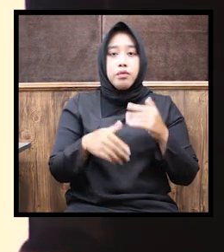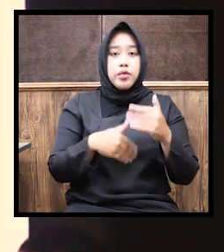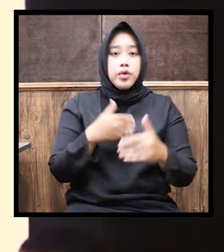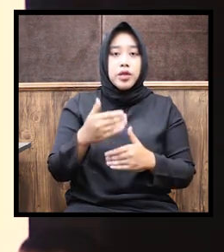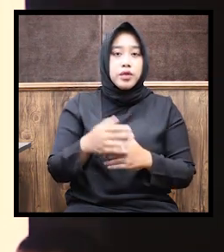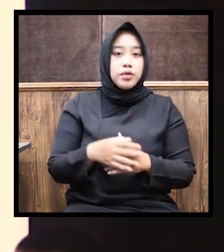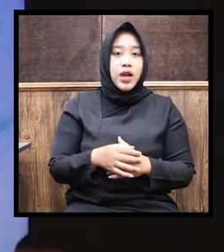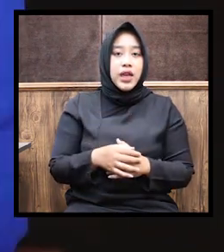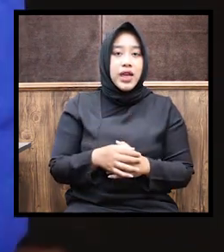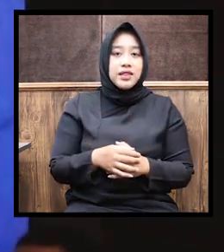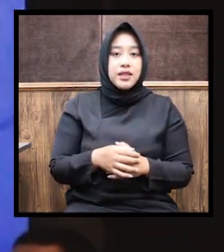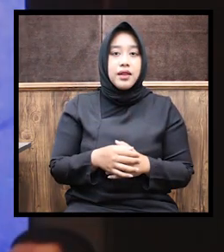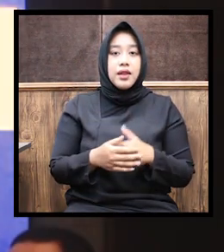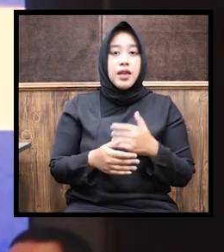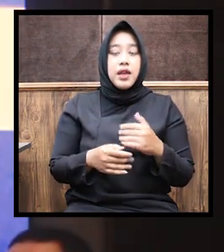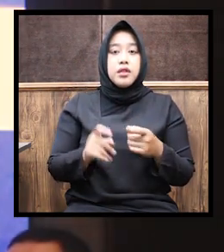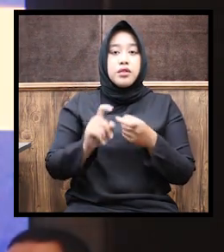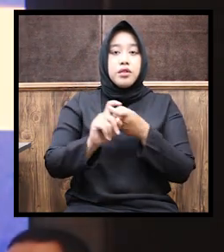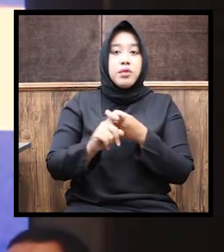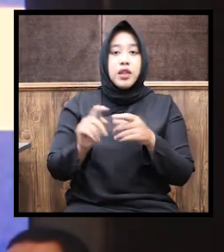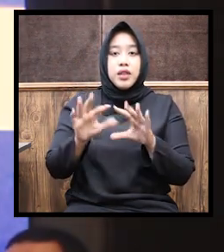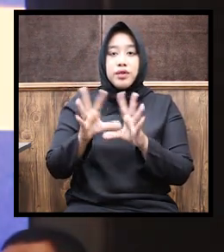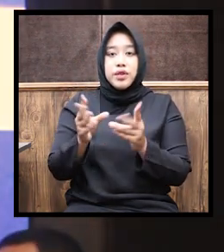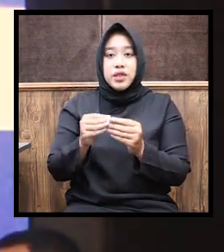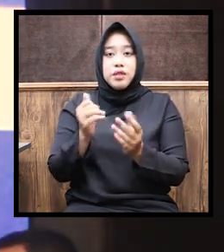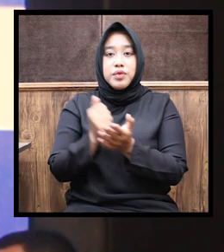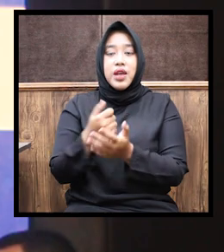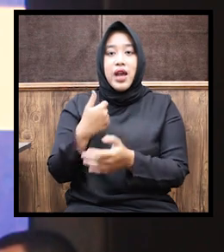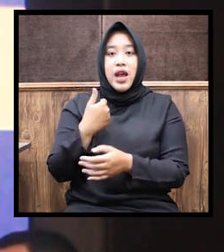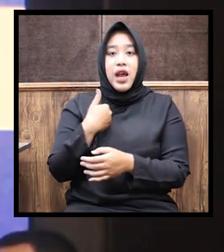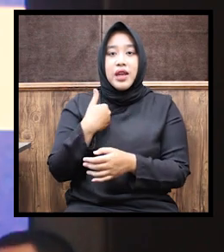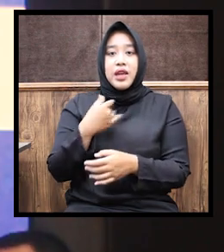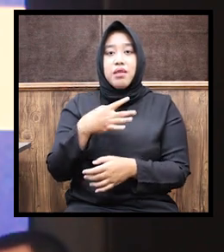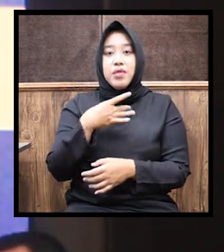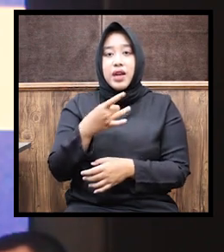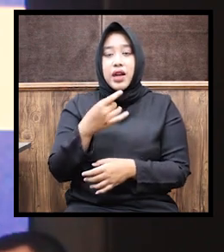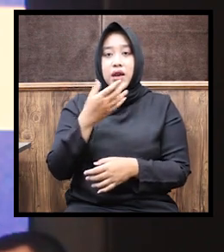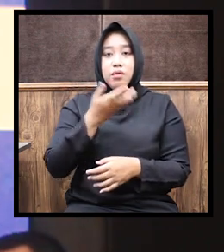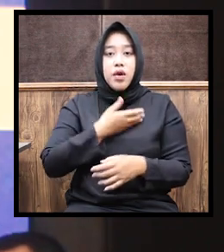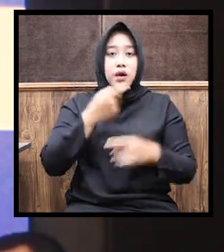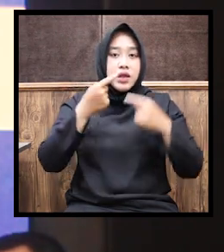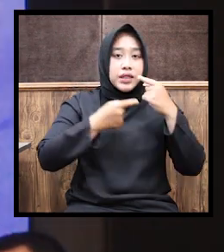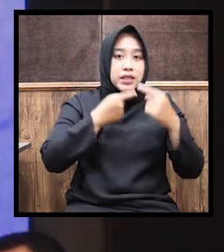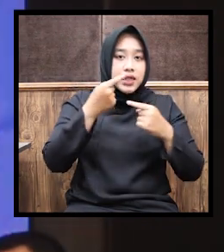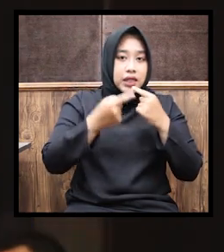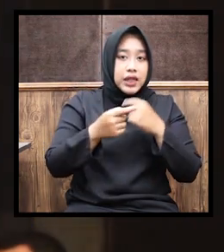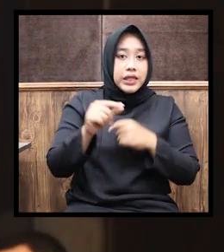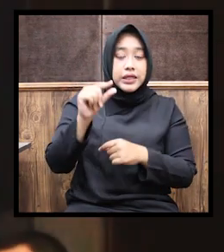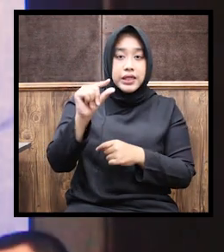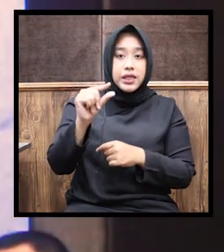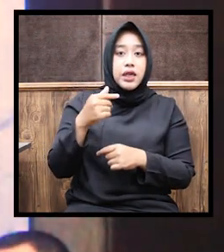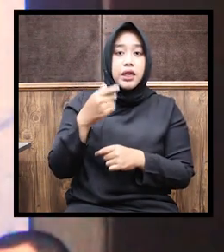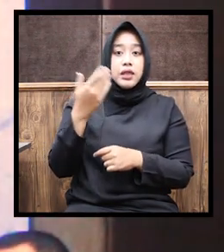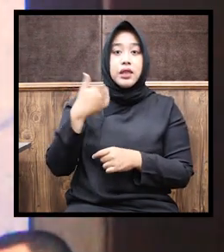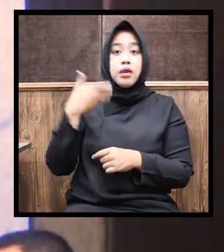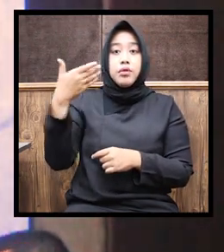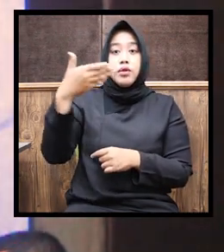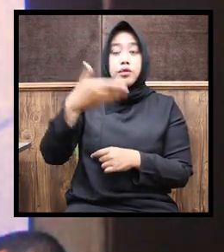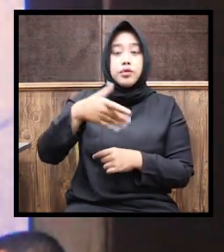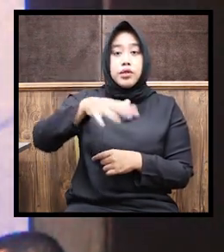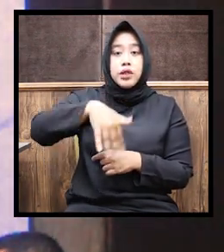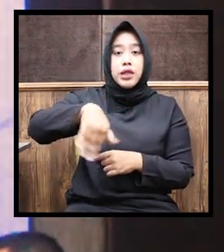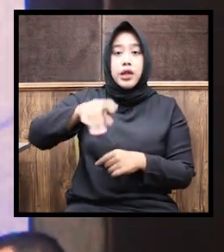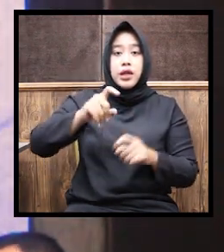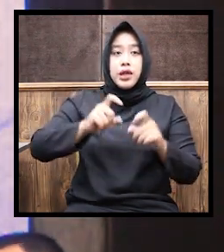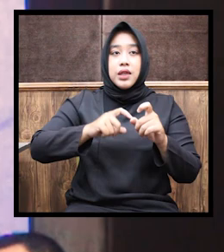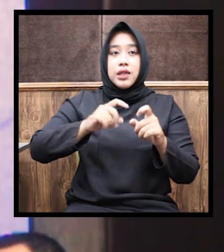seb ya jadi sobat inkusi jadi ada yang menarik Saya pengin cerita sedikit Ee kita saat itu berkunjung ke Sidoarjo